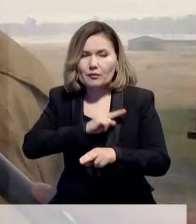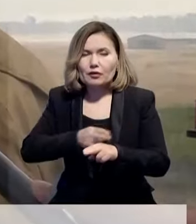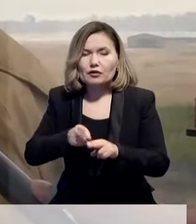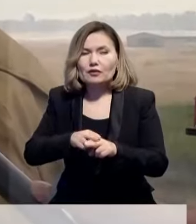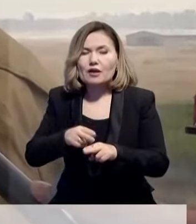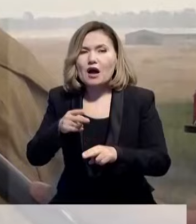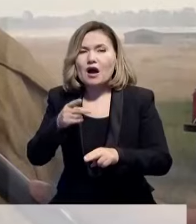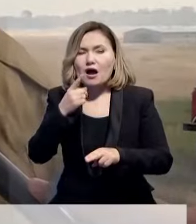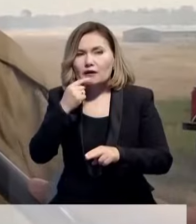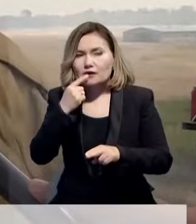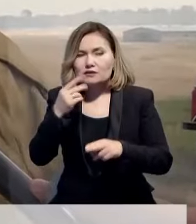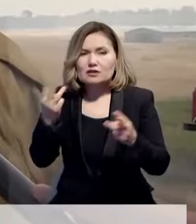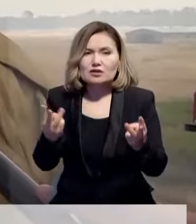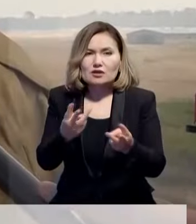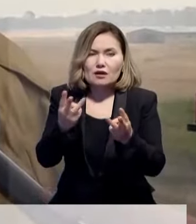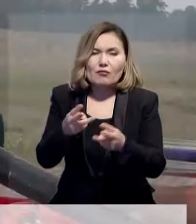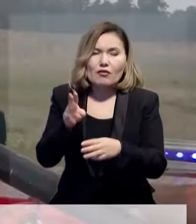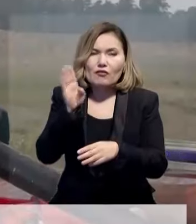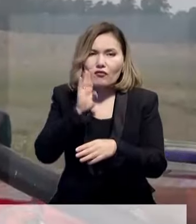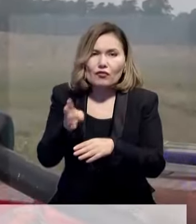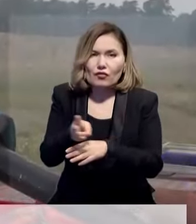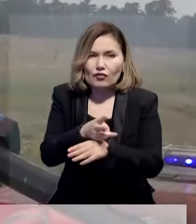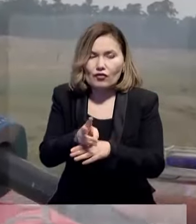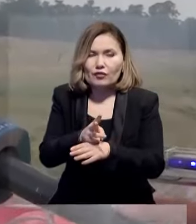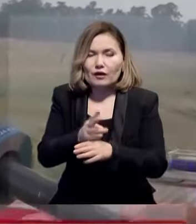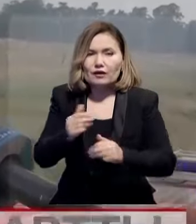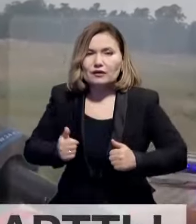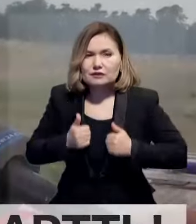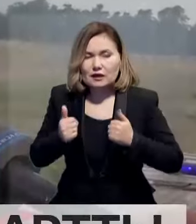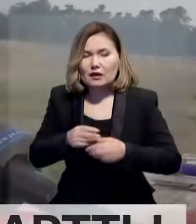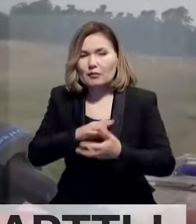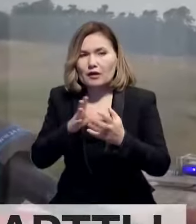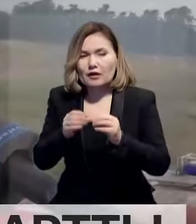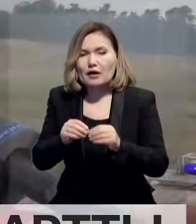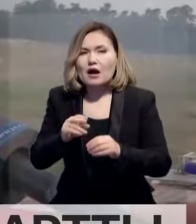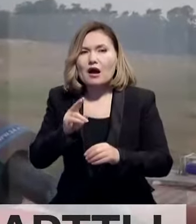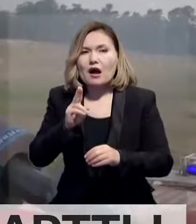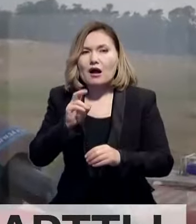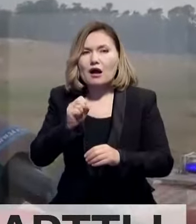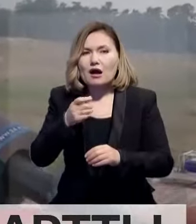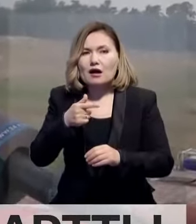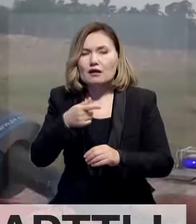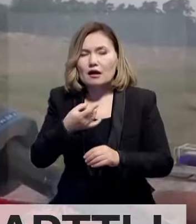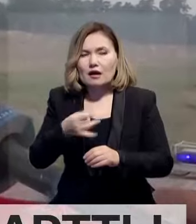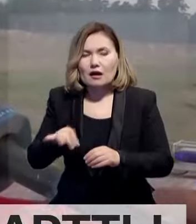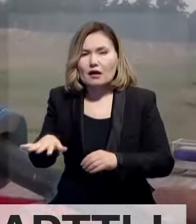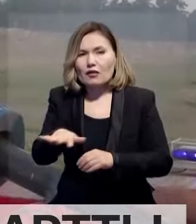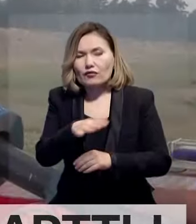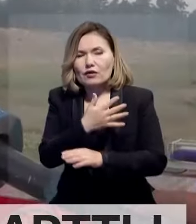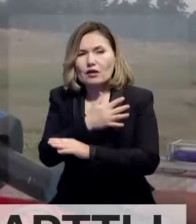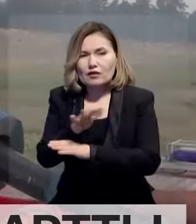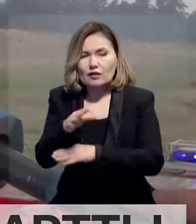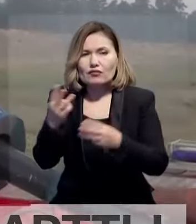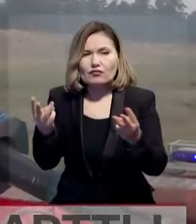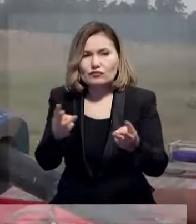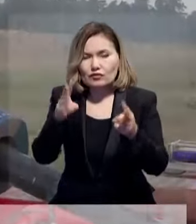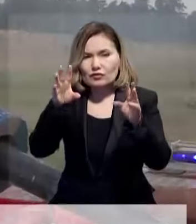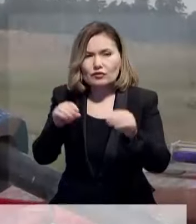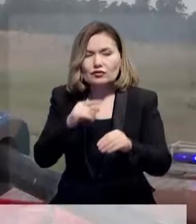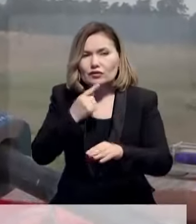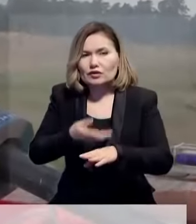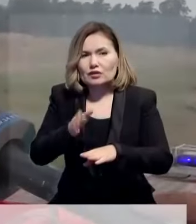кейін күндіз уже қайтадан жел көтеріп алады. Қарағайдың ең қиыны негізі осы верховой дейді ғой, потому что